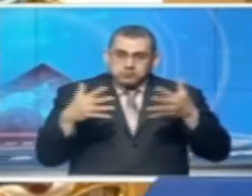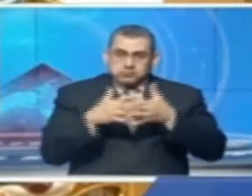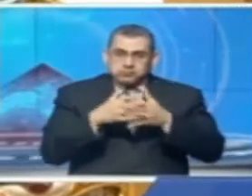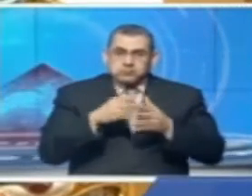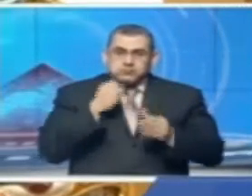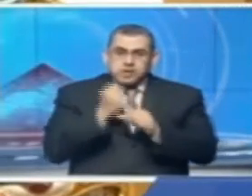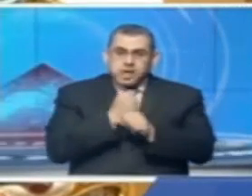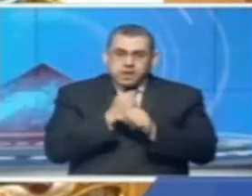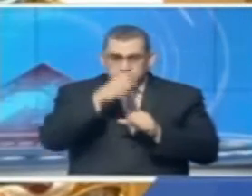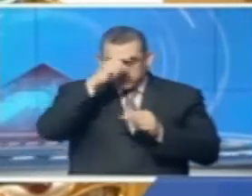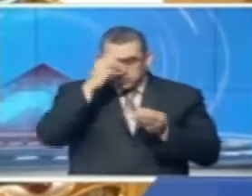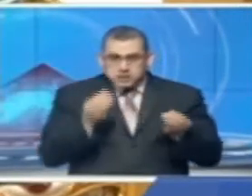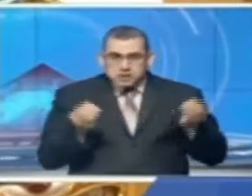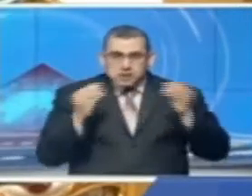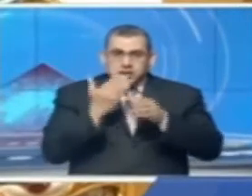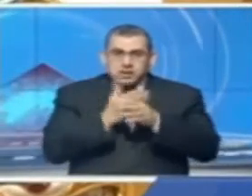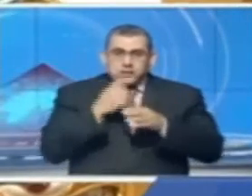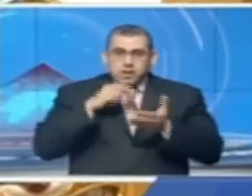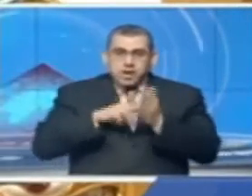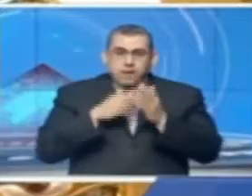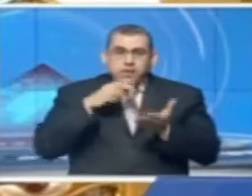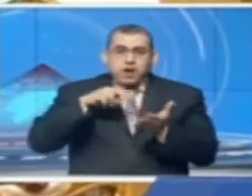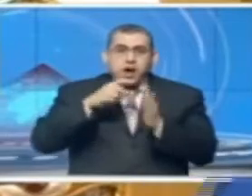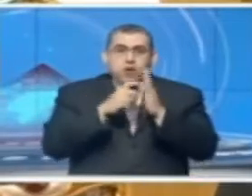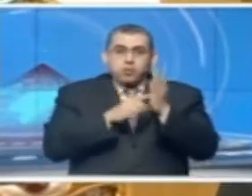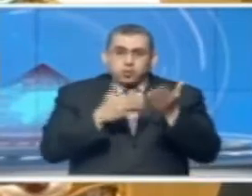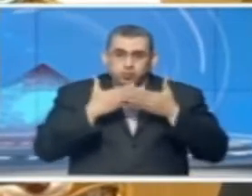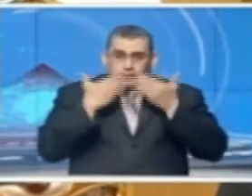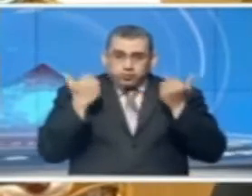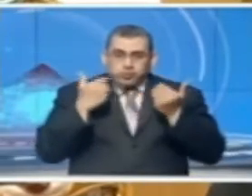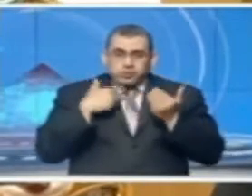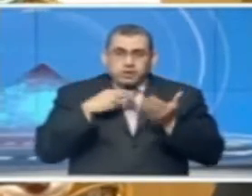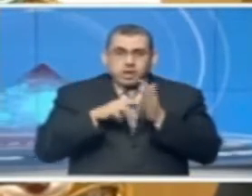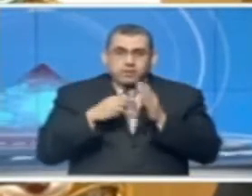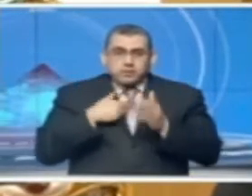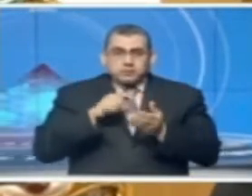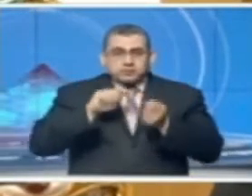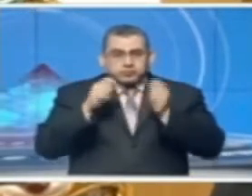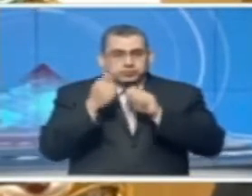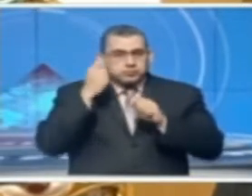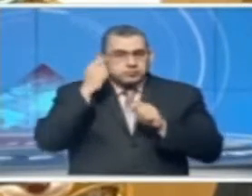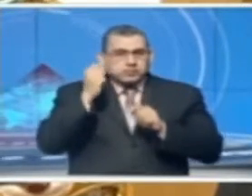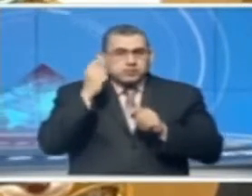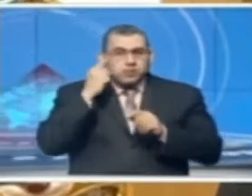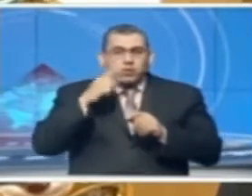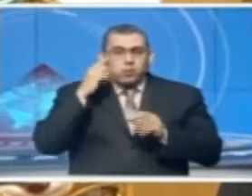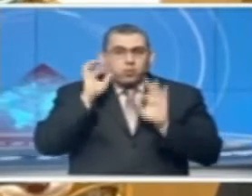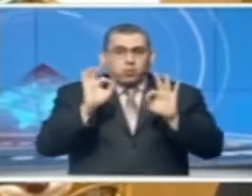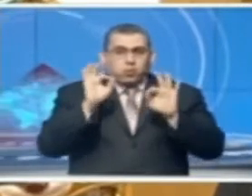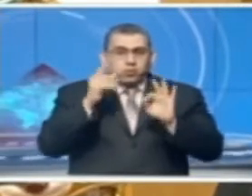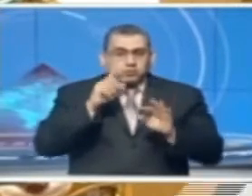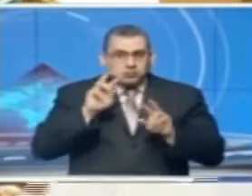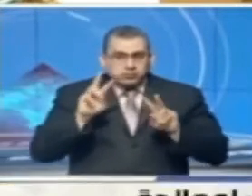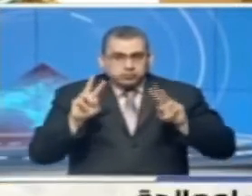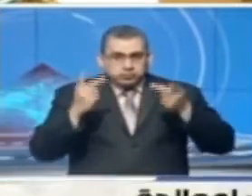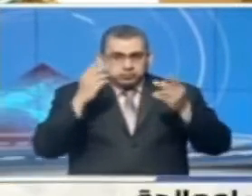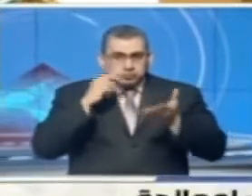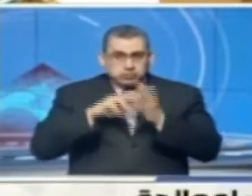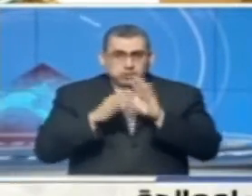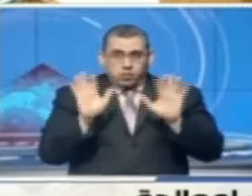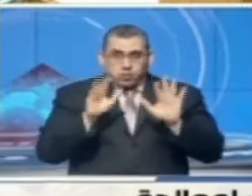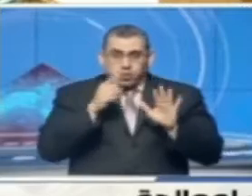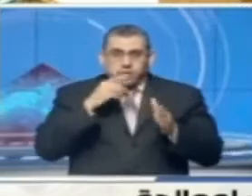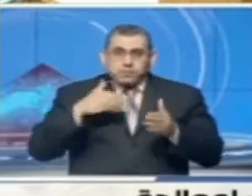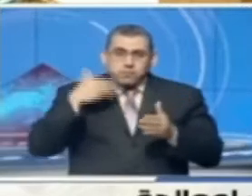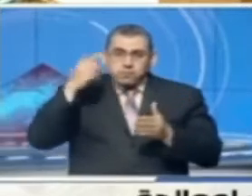المجهود، لأن بدون نفاذ القانون وبدون ما نحن نغير الفكر ونبتدي نرتبط بما يتم من